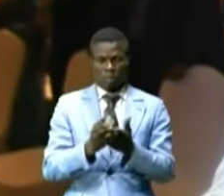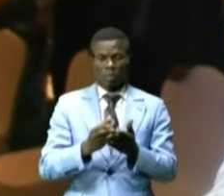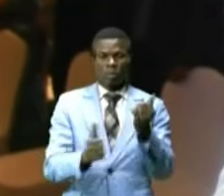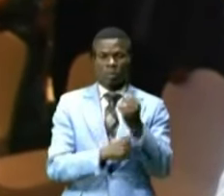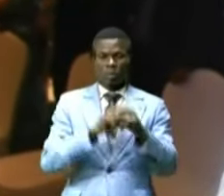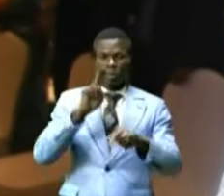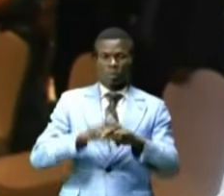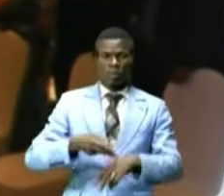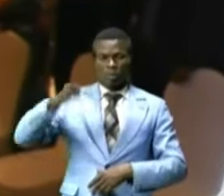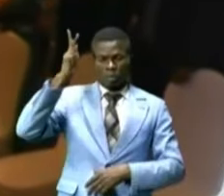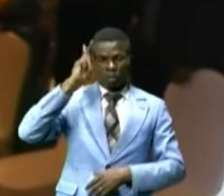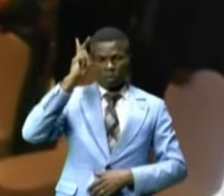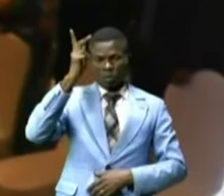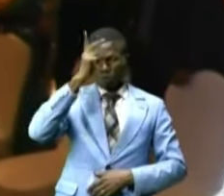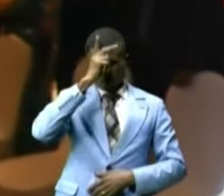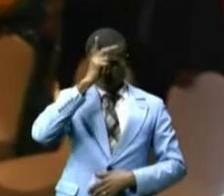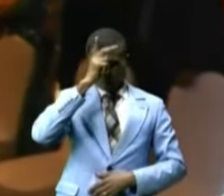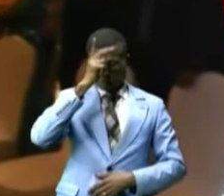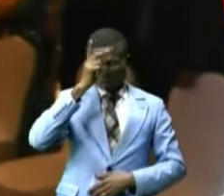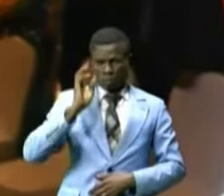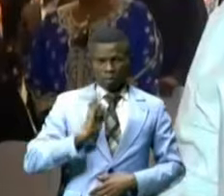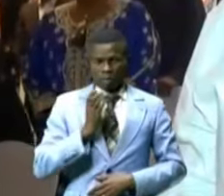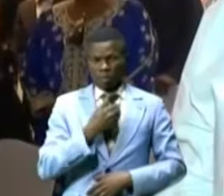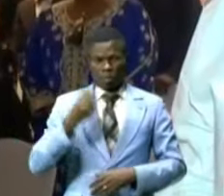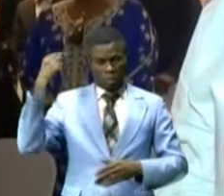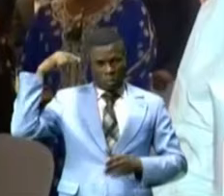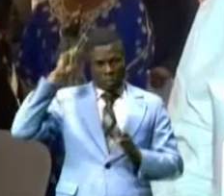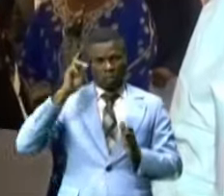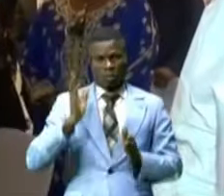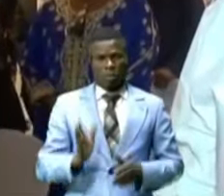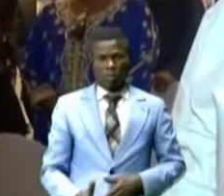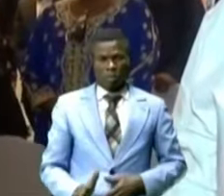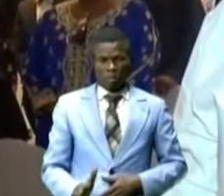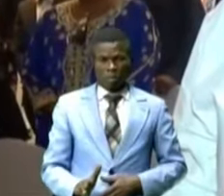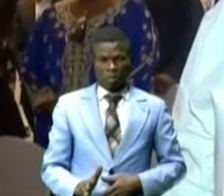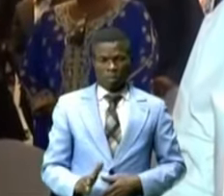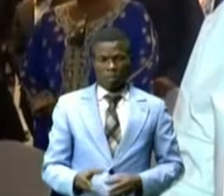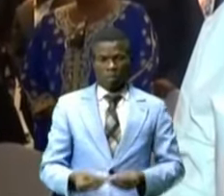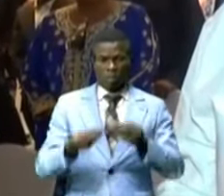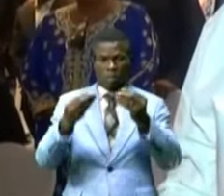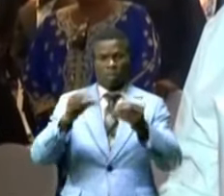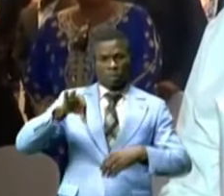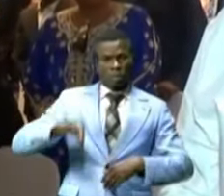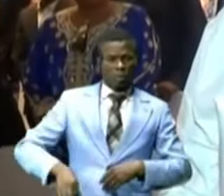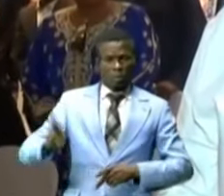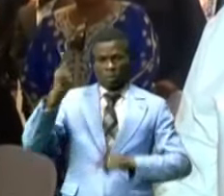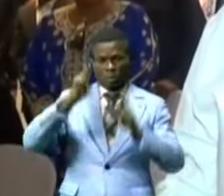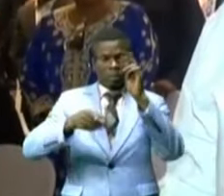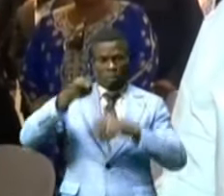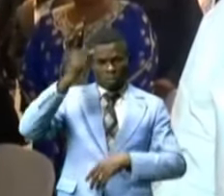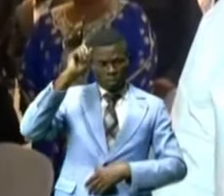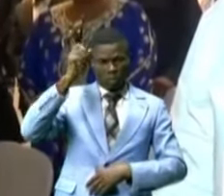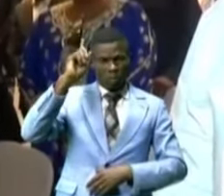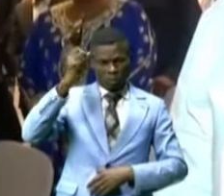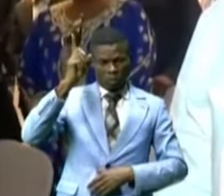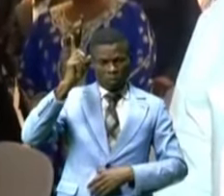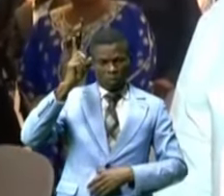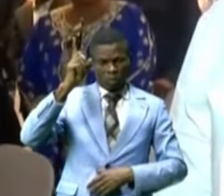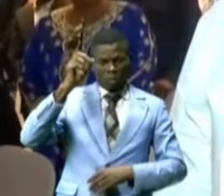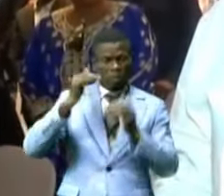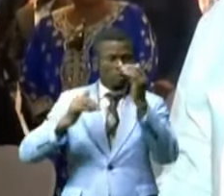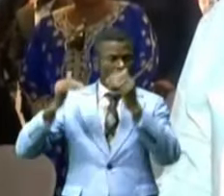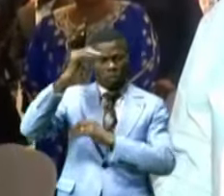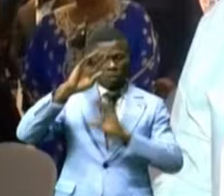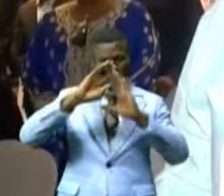du Haut-Katanga, que notre gouverneur a toujours placé les intérêts du peuple congolais au-dessus